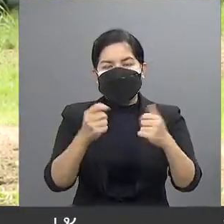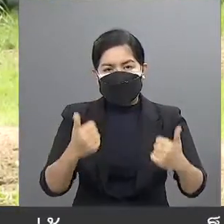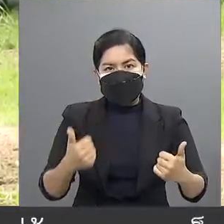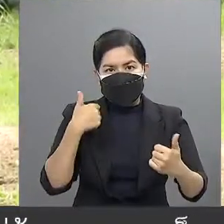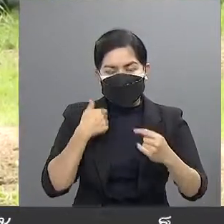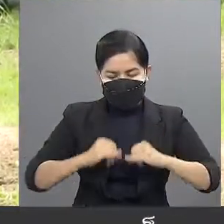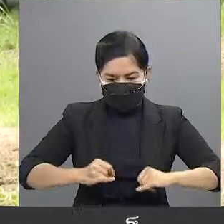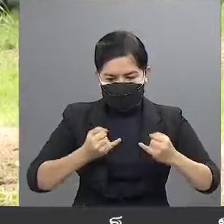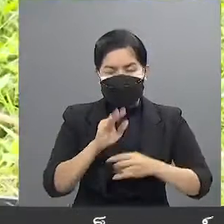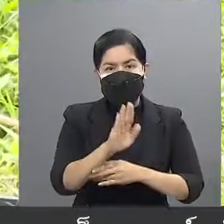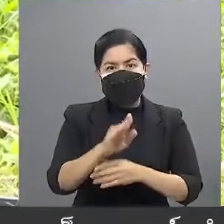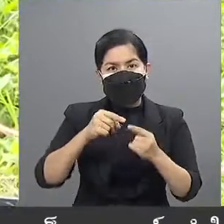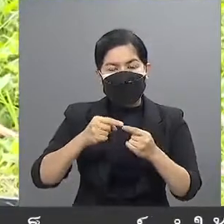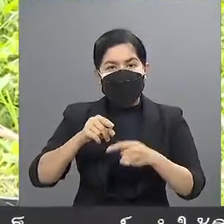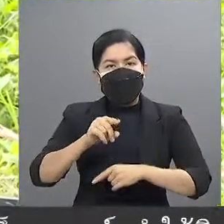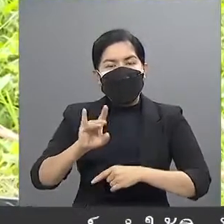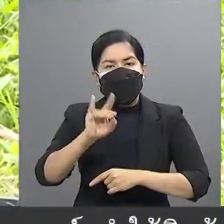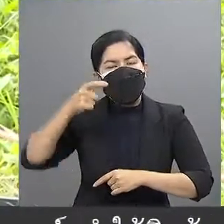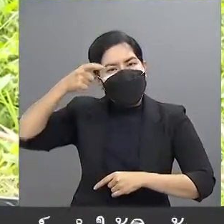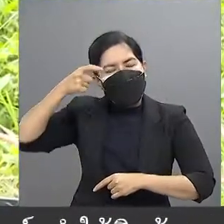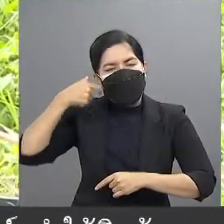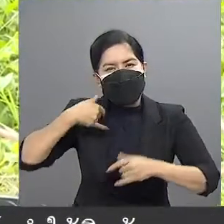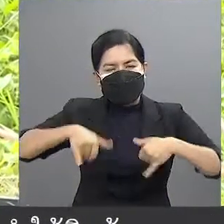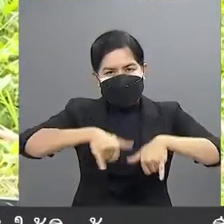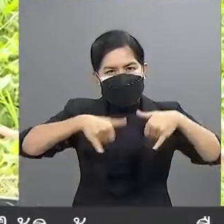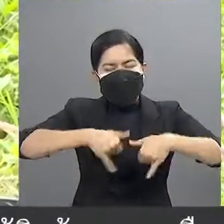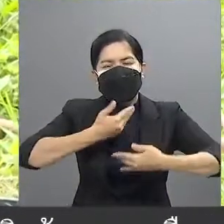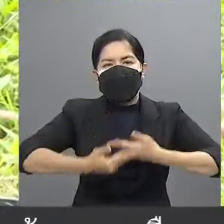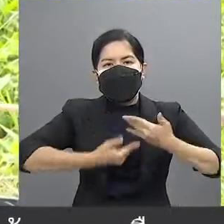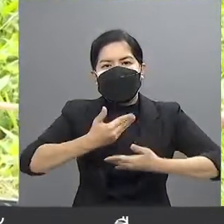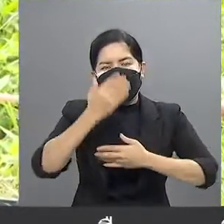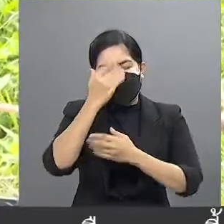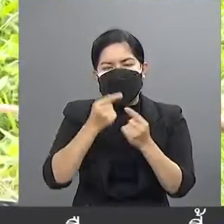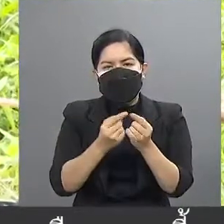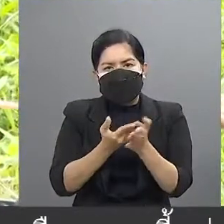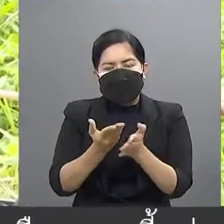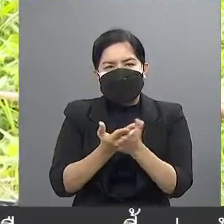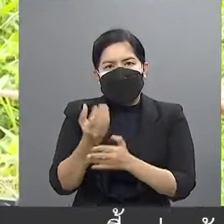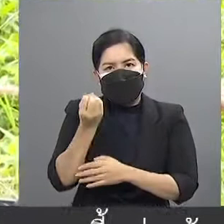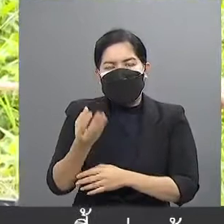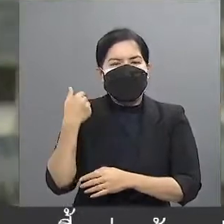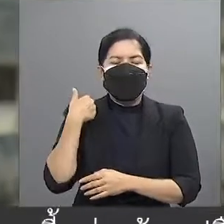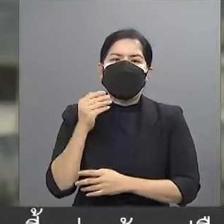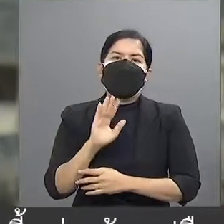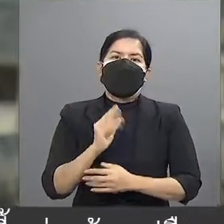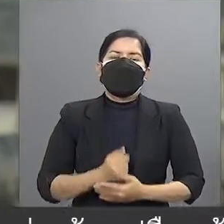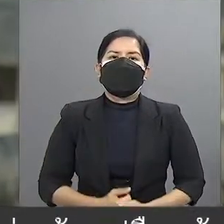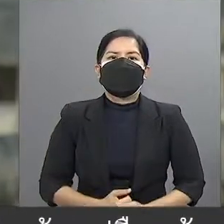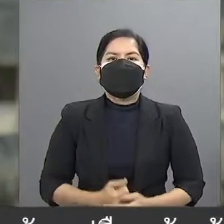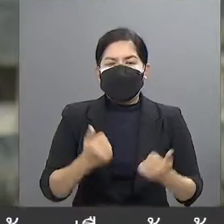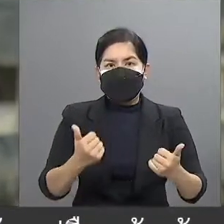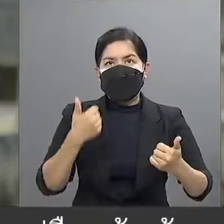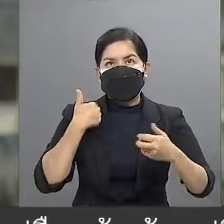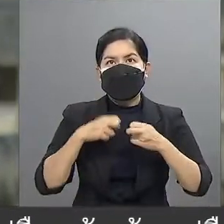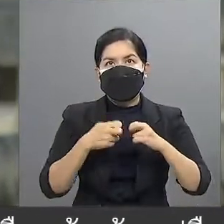ขายวัวชนเพื่อความอยู่รอดหลังไม่สามารถแบกรับภาระค่าใช้จ่ายในการเลี้ยงดูได ้มันกระทบกันทุกวัยทุกตัวเลยค่